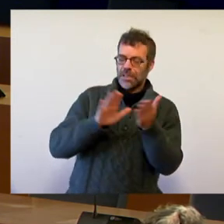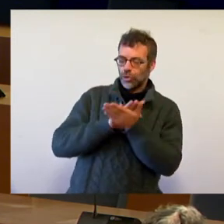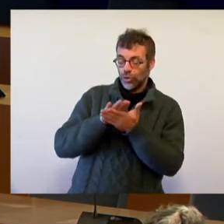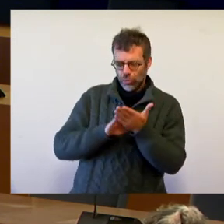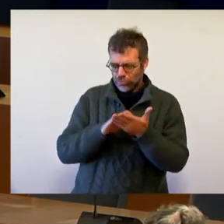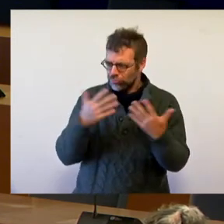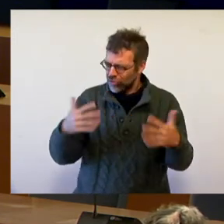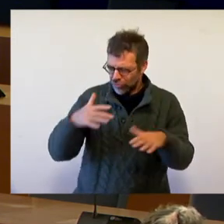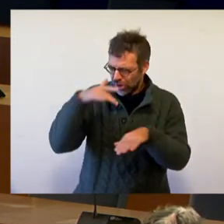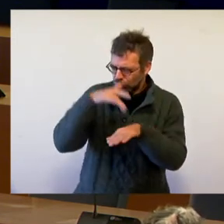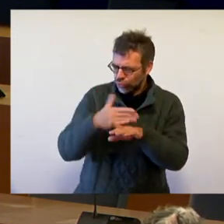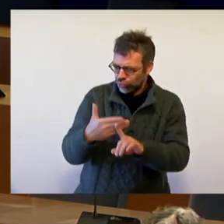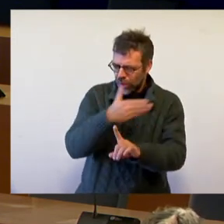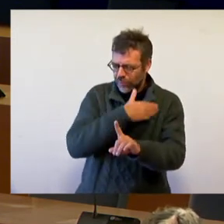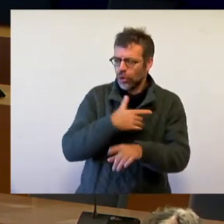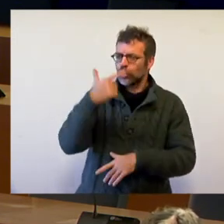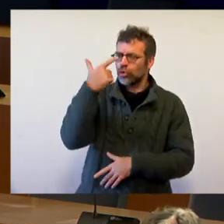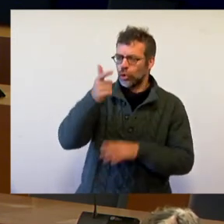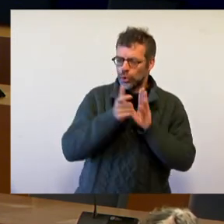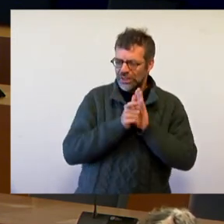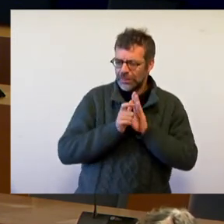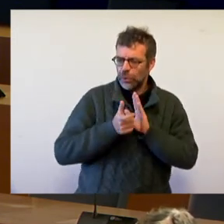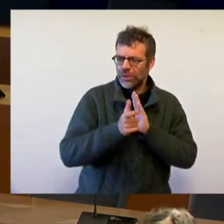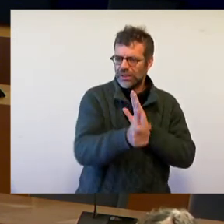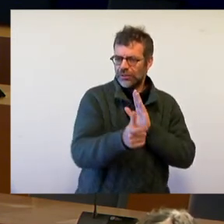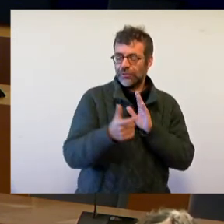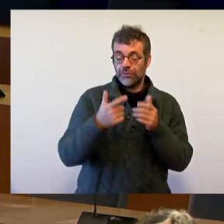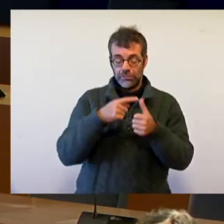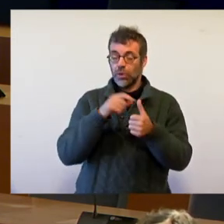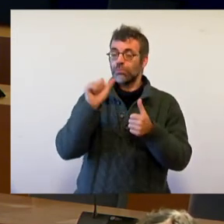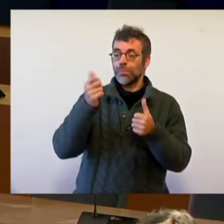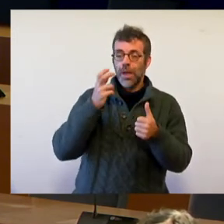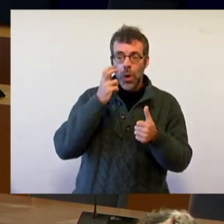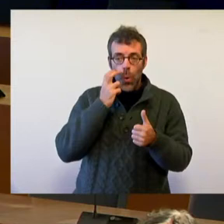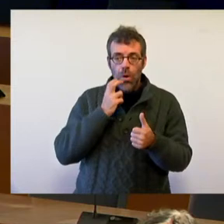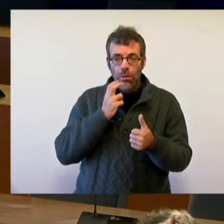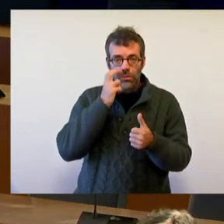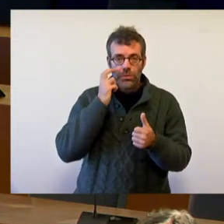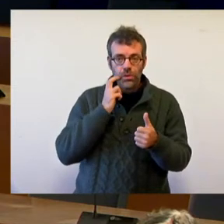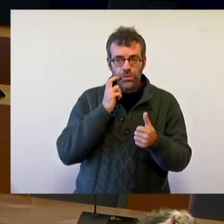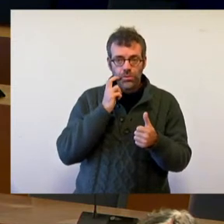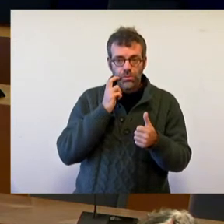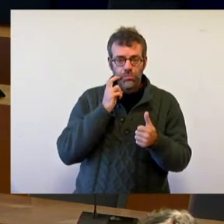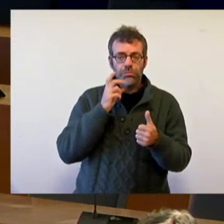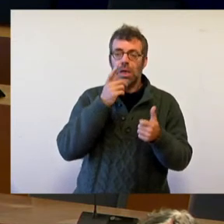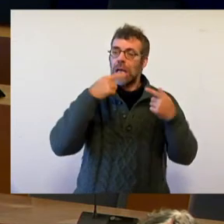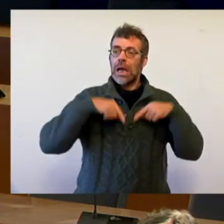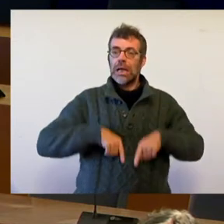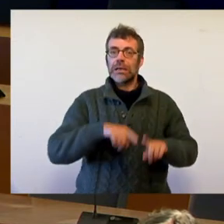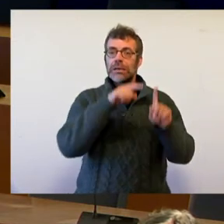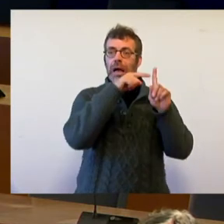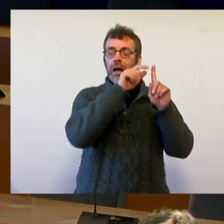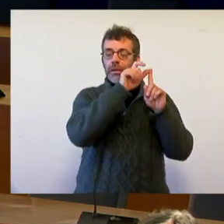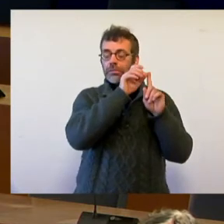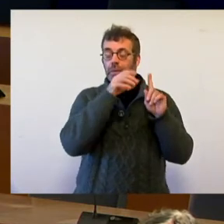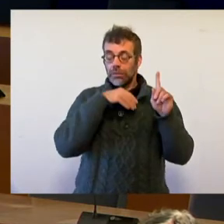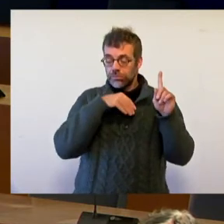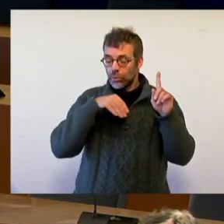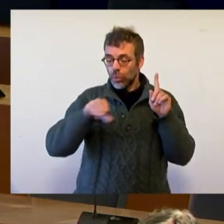dispositifs. Le dispositif Hollande, par lequel l'État a diminué ses